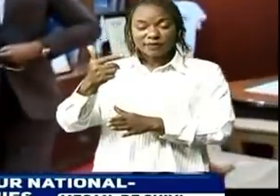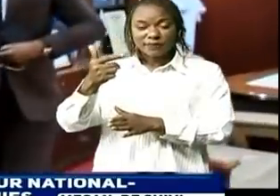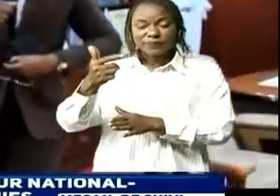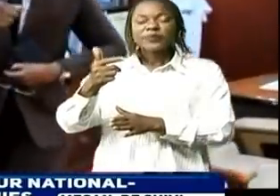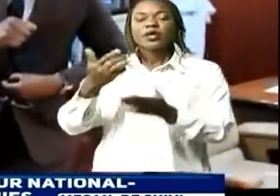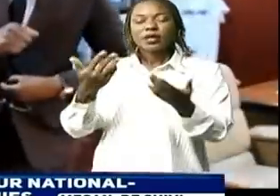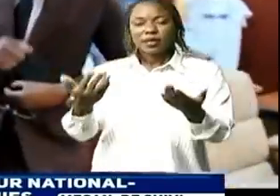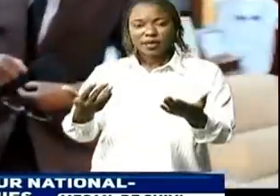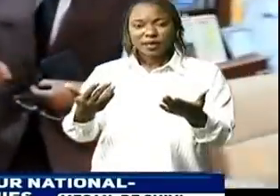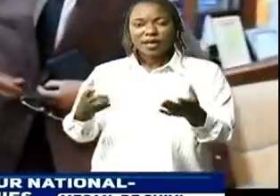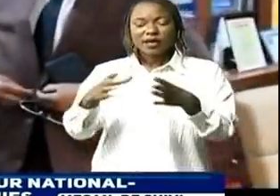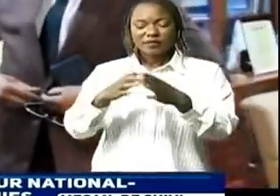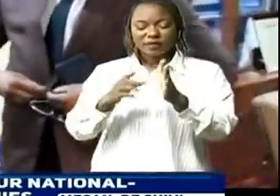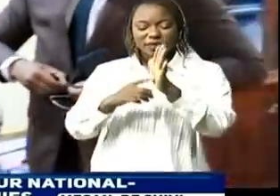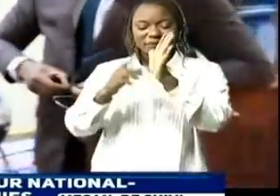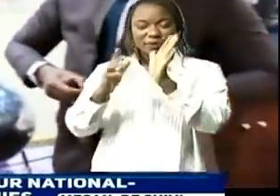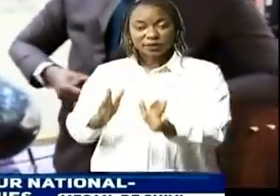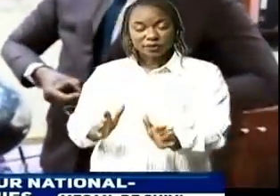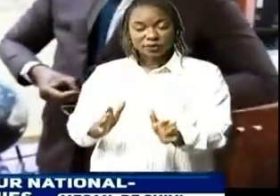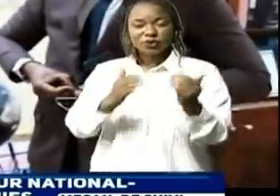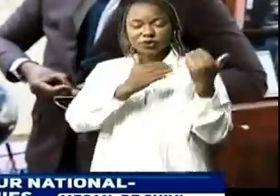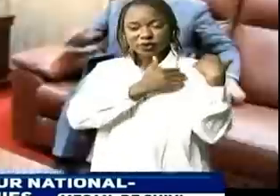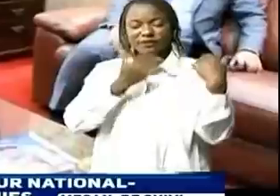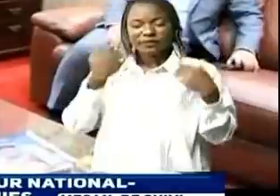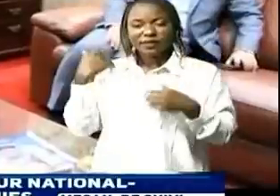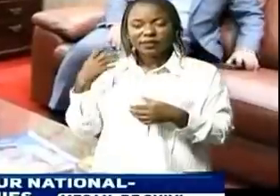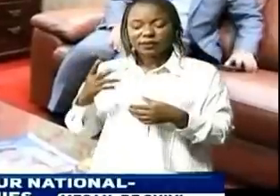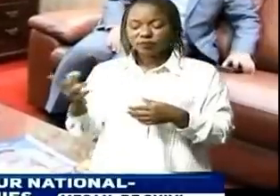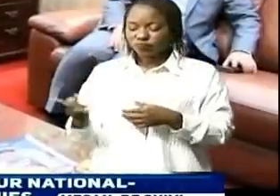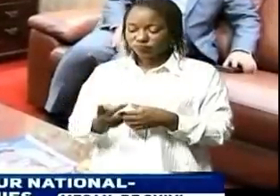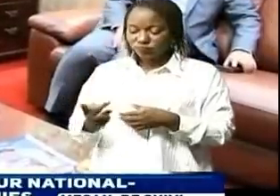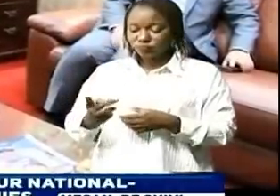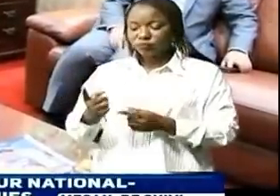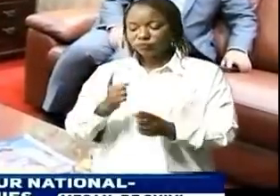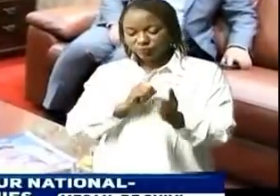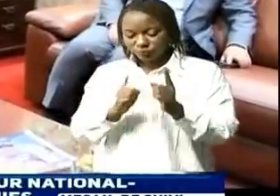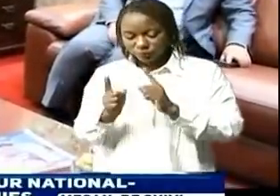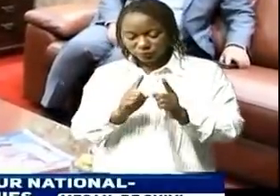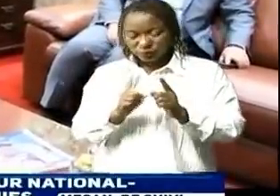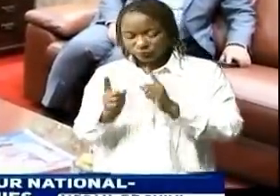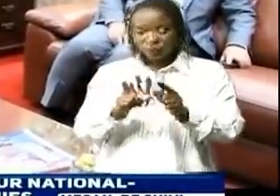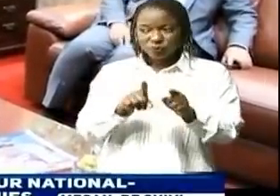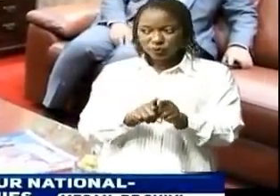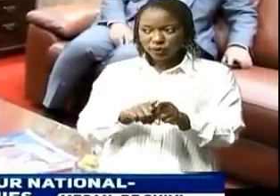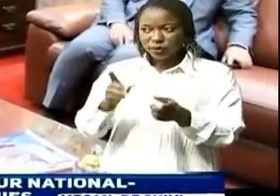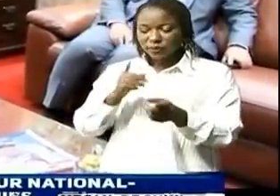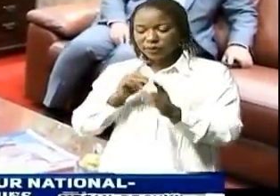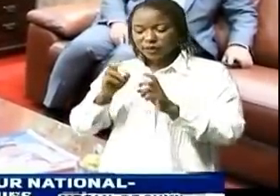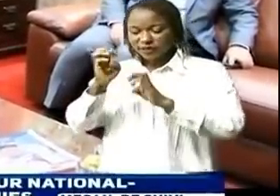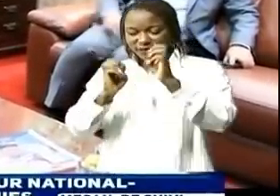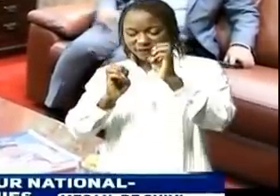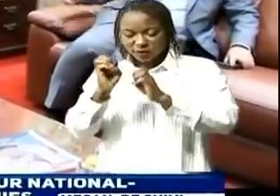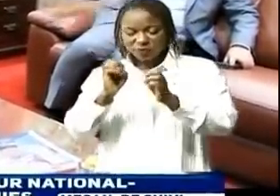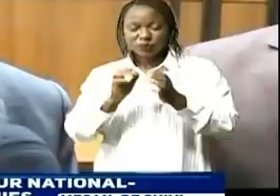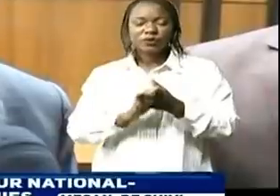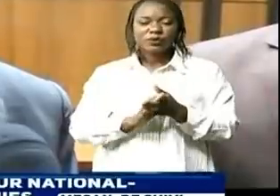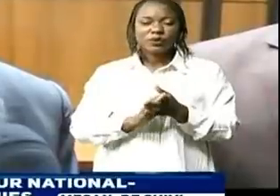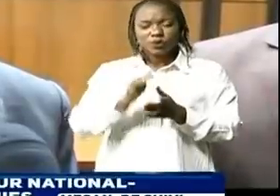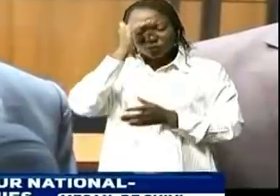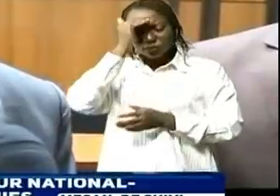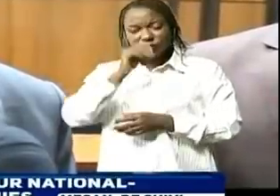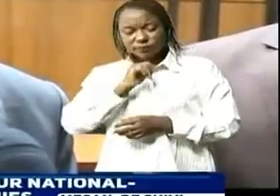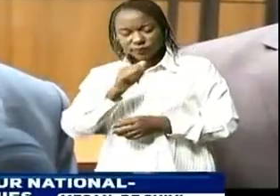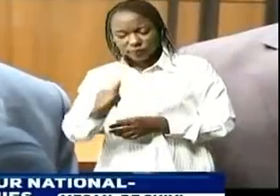représentants du chef de l'État, les deux personnalités ont passé en revue chaque recommandation en faisant une évaluation sans complaisance. Il y a